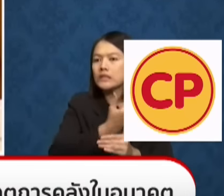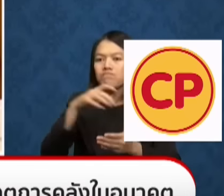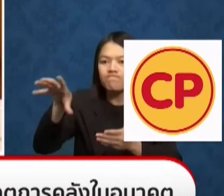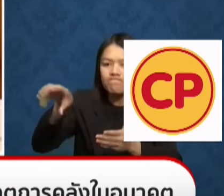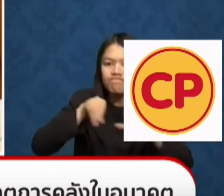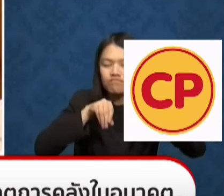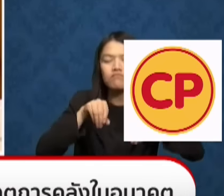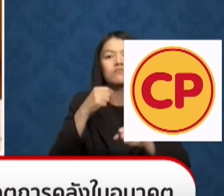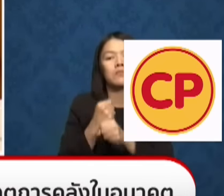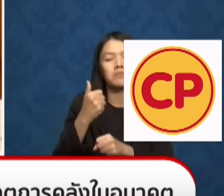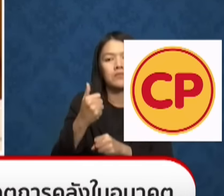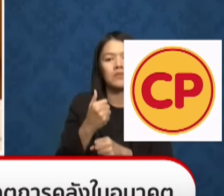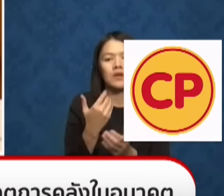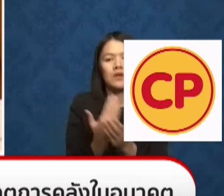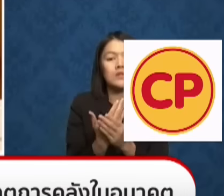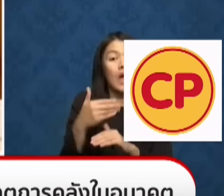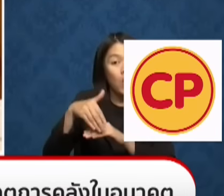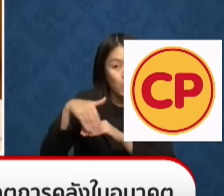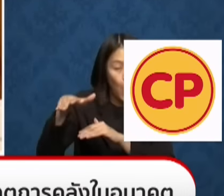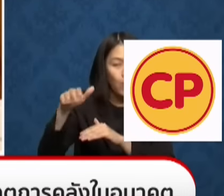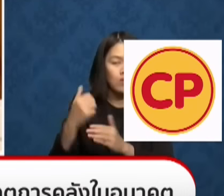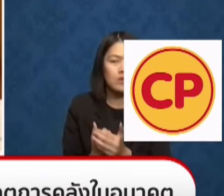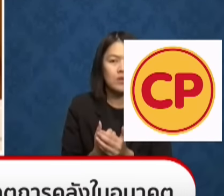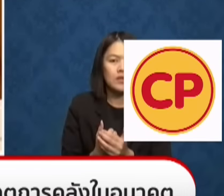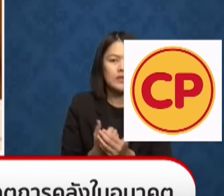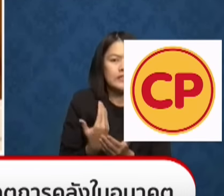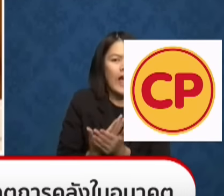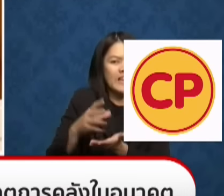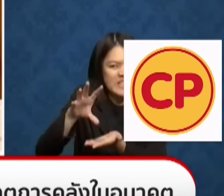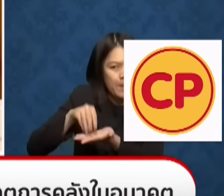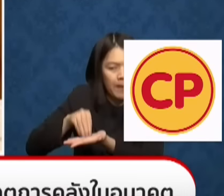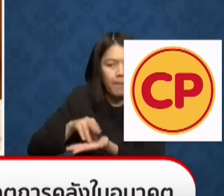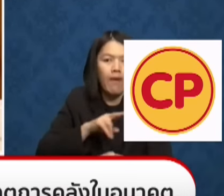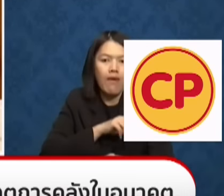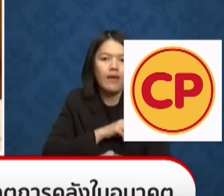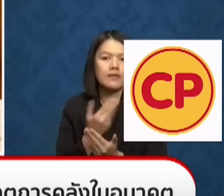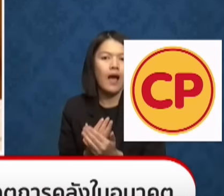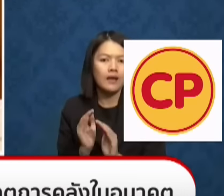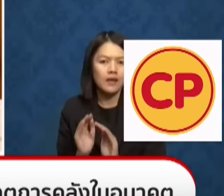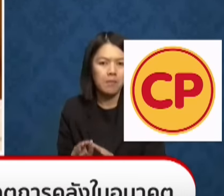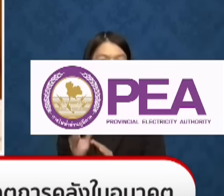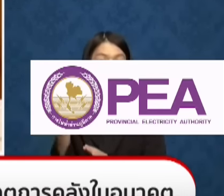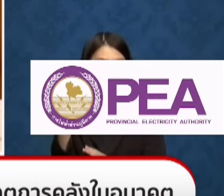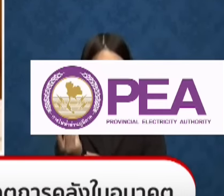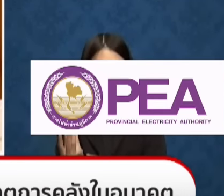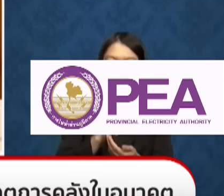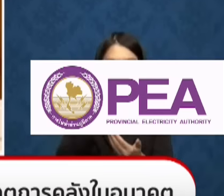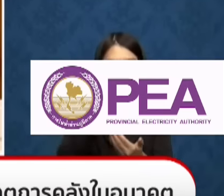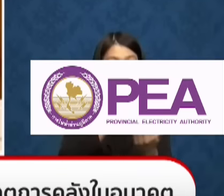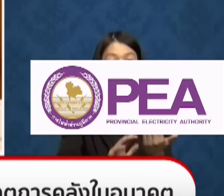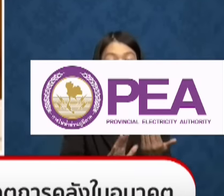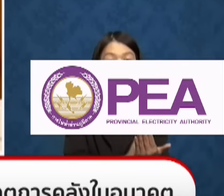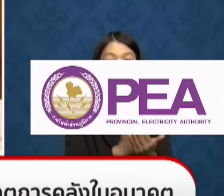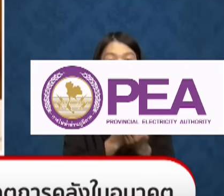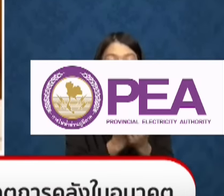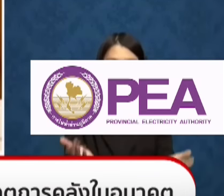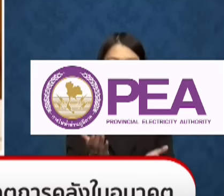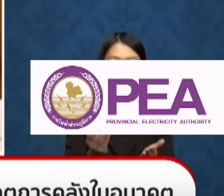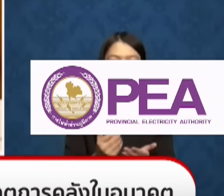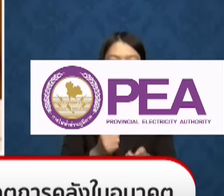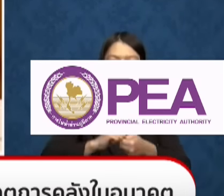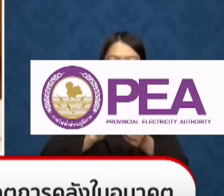งบประมาณได้เช่นเงินนอกงบประมาณหรือรายได้ที่จัดเก็บเองหรือเงินสะสมคงเหลือ นี่แหละค่ะในส่วน